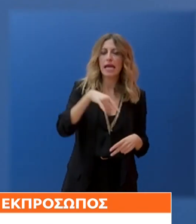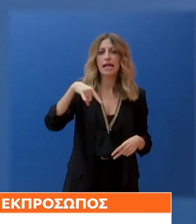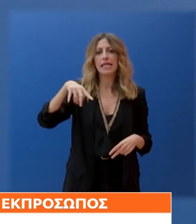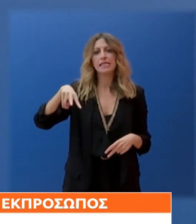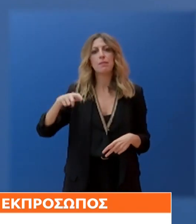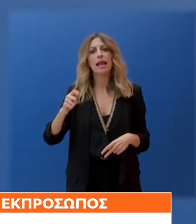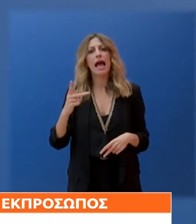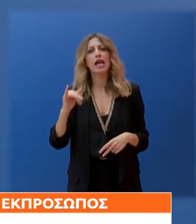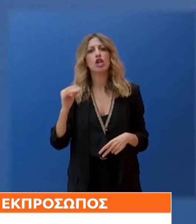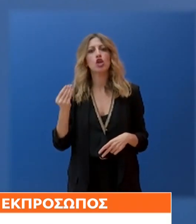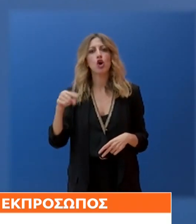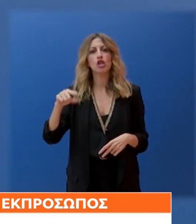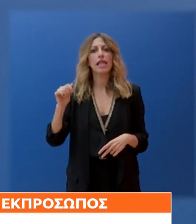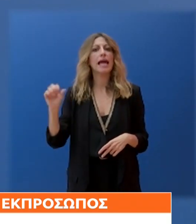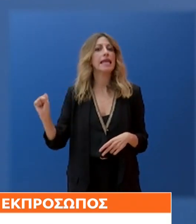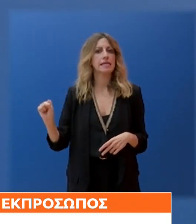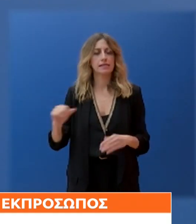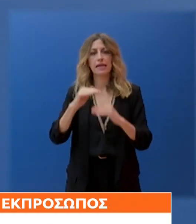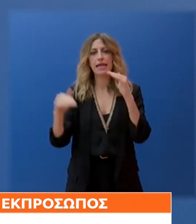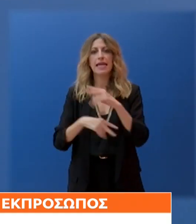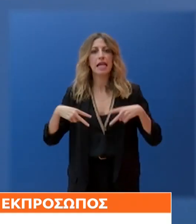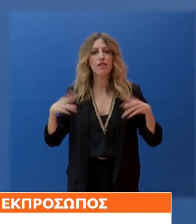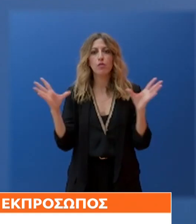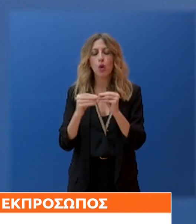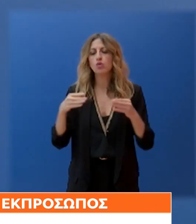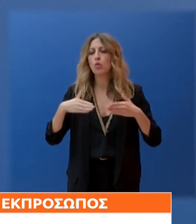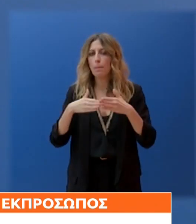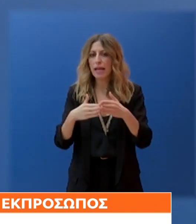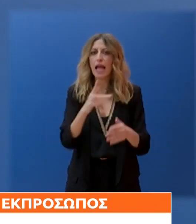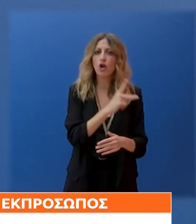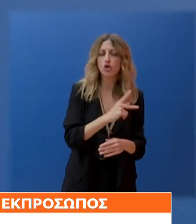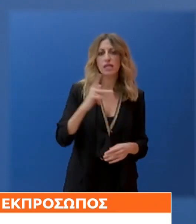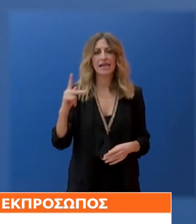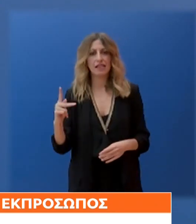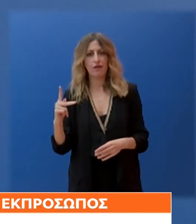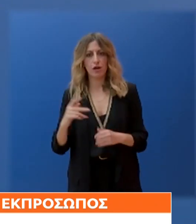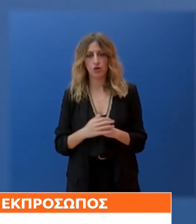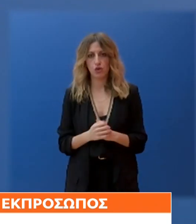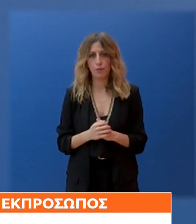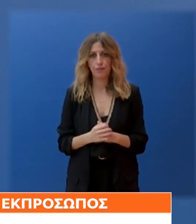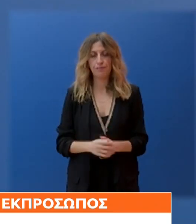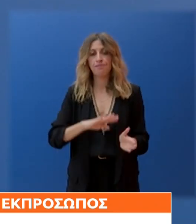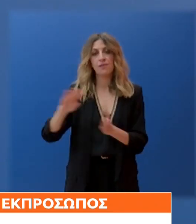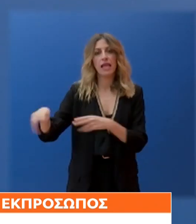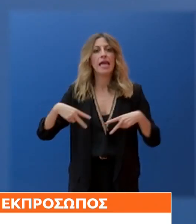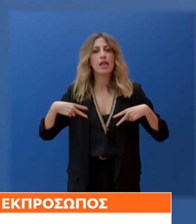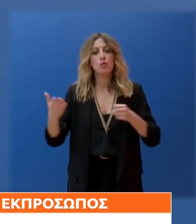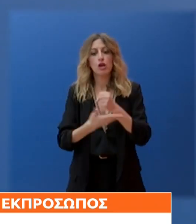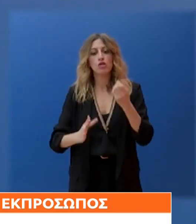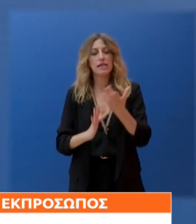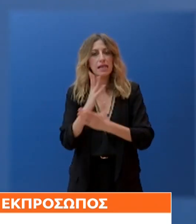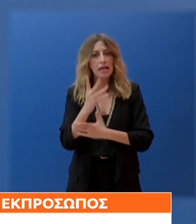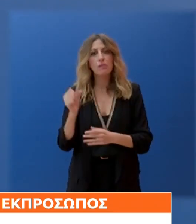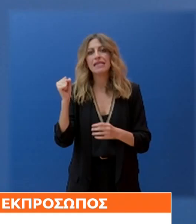Υφυπουργός Αρμόδιος για θέματα κλάδου πλοίων Κώστας Κατσαφάδος. Υπουργείο Αγροτικής Ανάπτυξης και